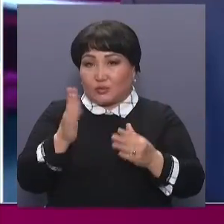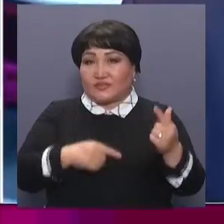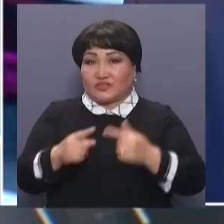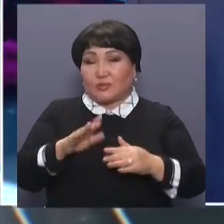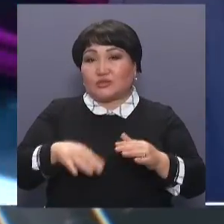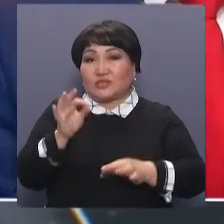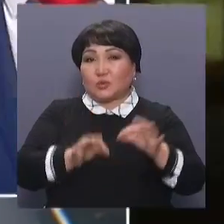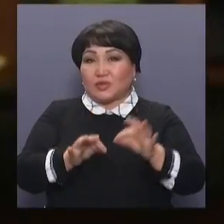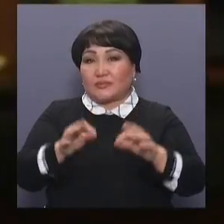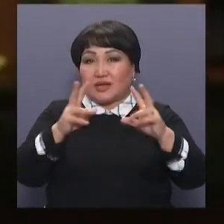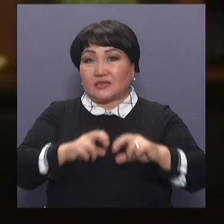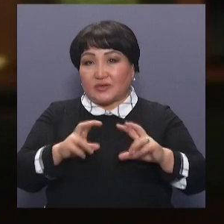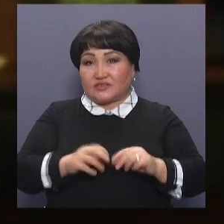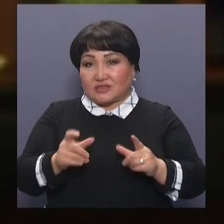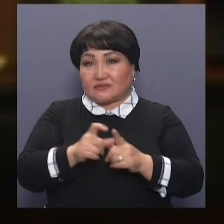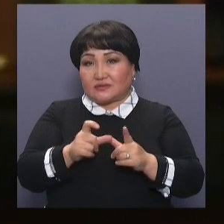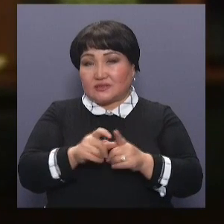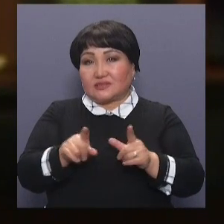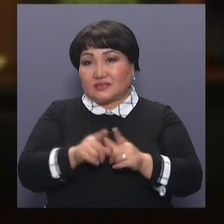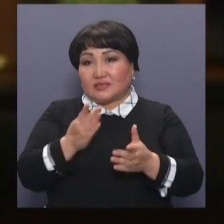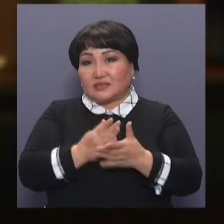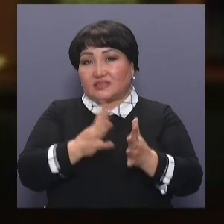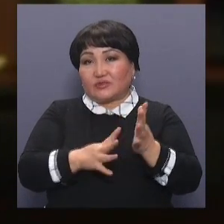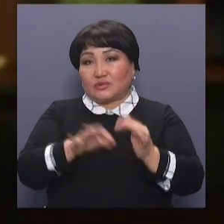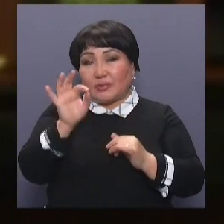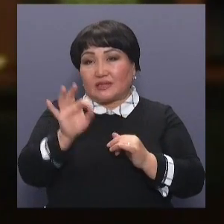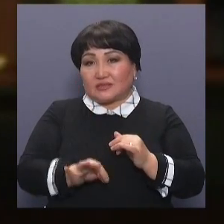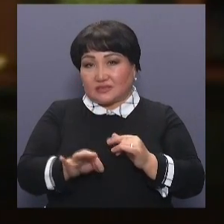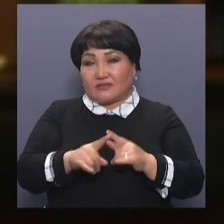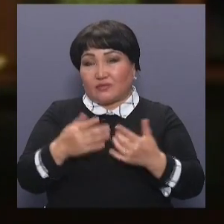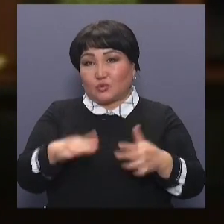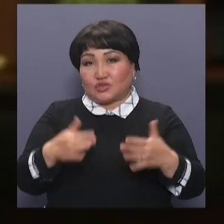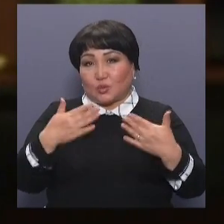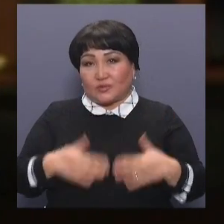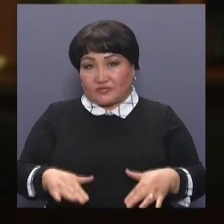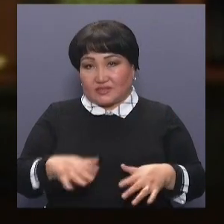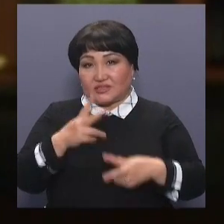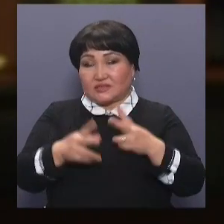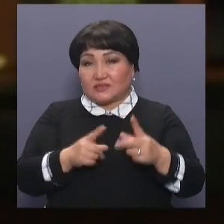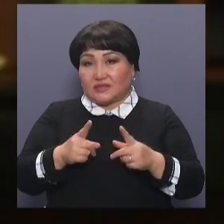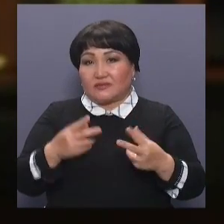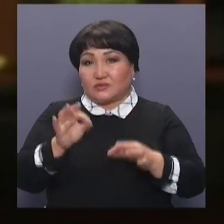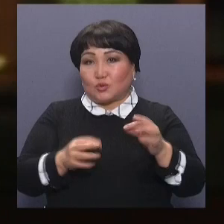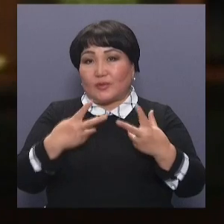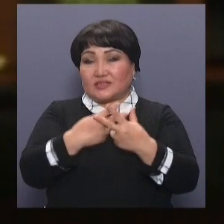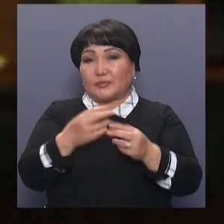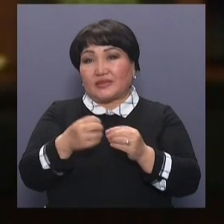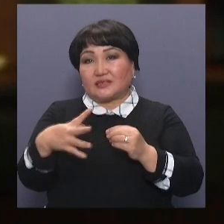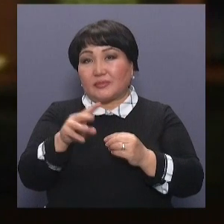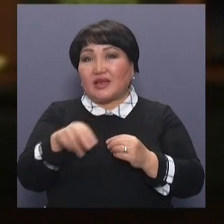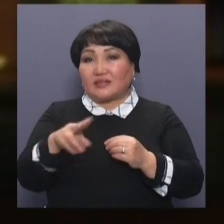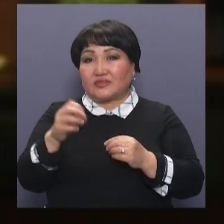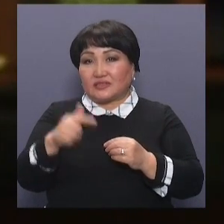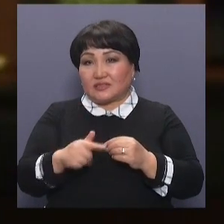судебных разбирательств. Сейчас около 800 исков, а это почти 90% удовлетворено судом Астаны. Из 15 миллиардов тенге по